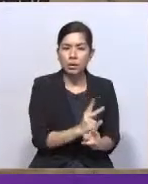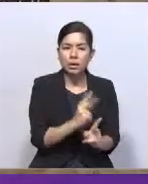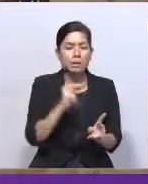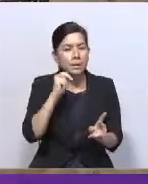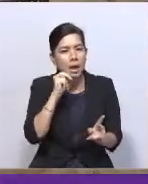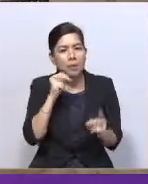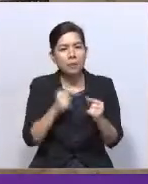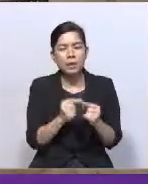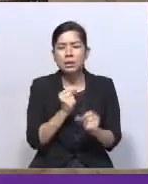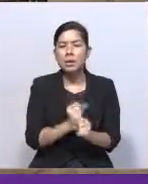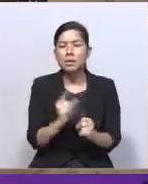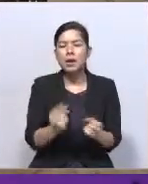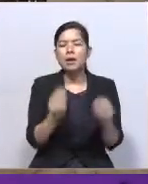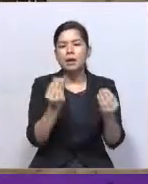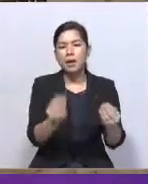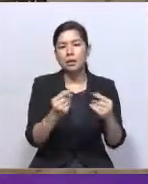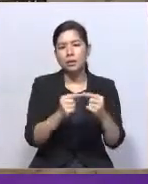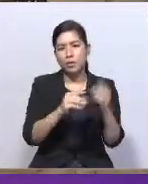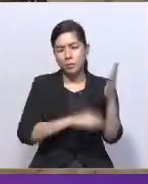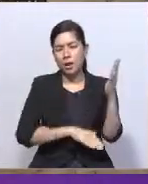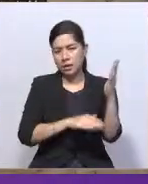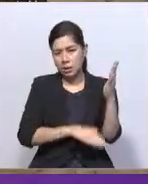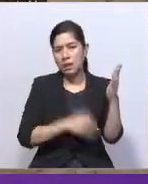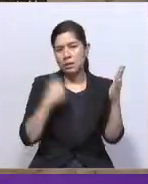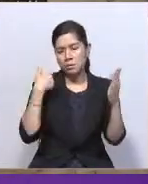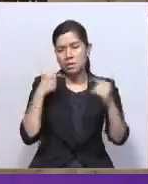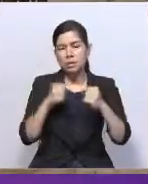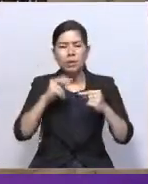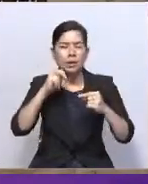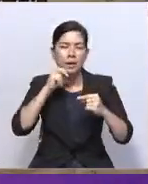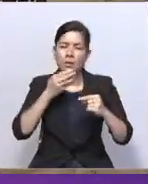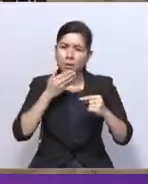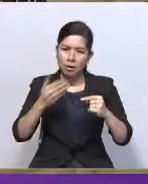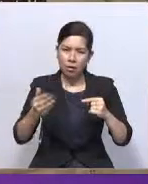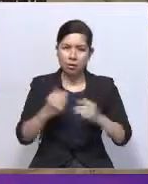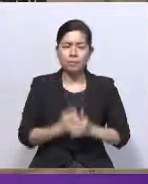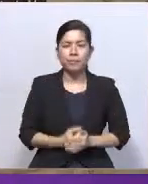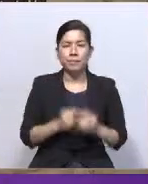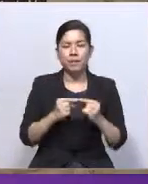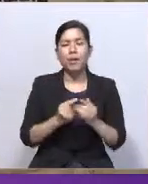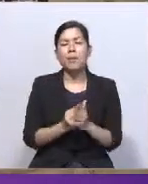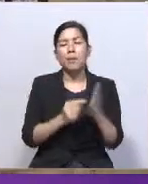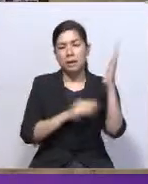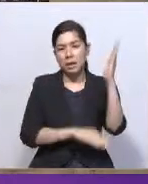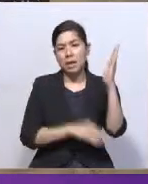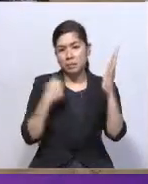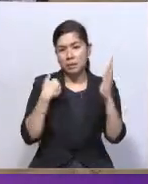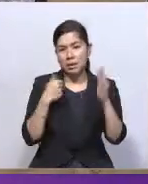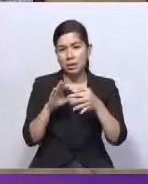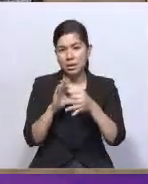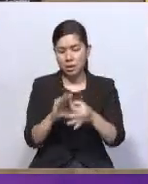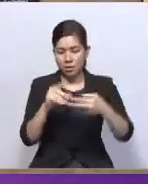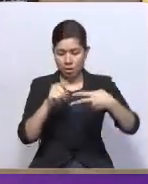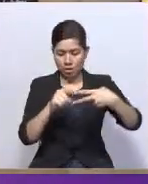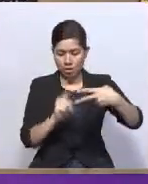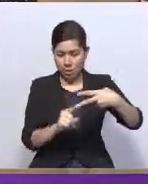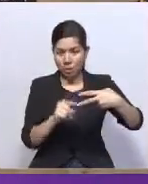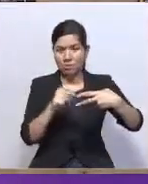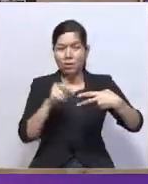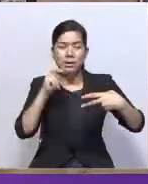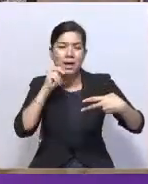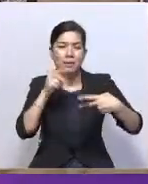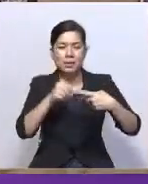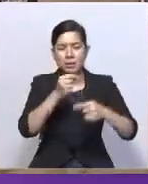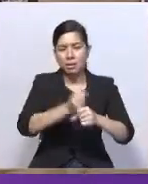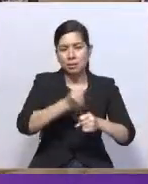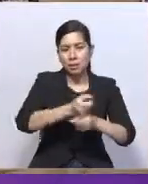ให้พื้นที่ภาคใต้นี้มีความมั่นคงทางด้านน้ำด้วยนะครับภาคใต้มี2ประเด็นนะครับเรื่องน้ำก็คือเรื่องของความมั่นคงสำหรับการภาคเกษ